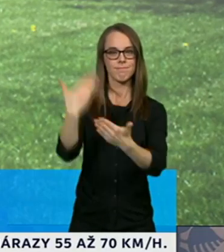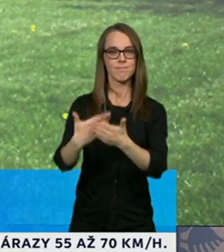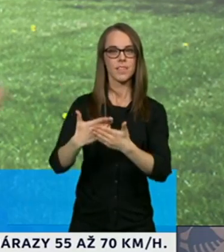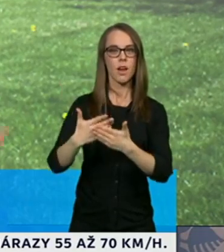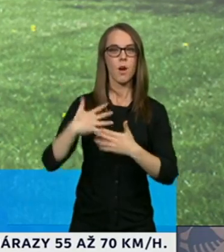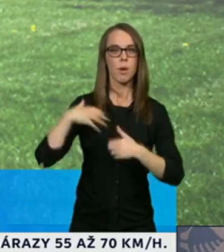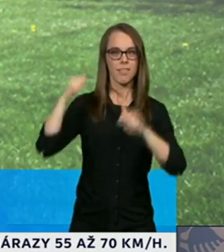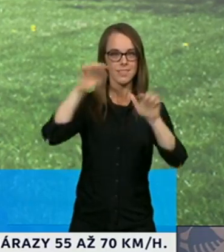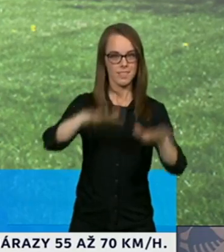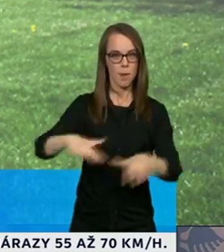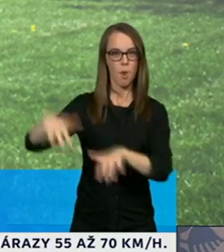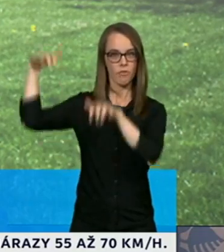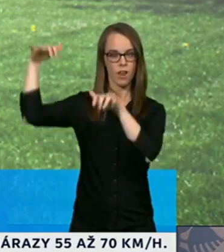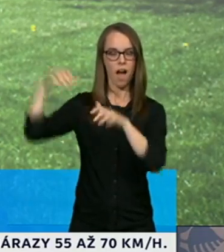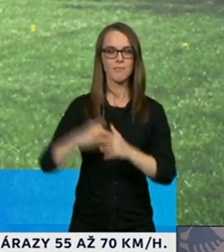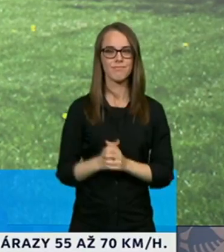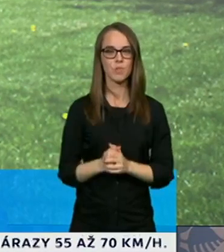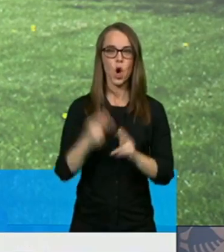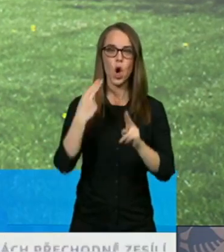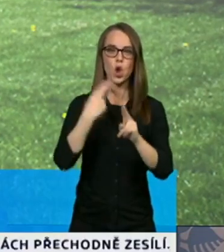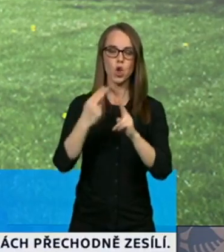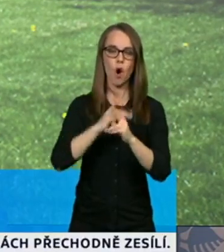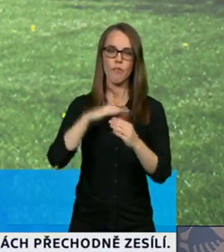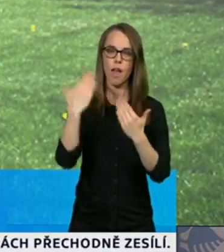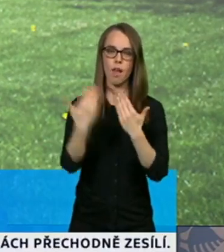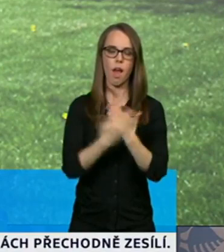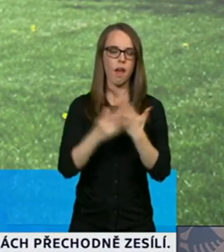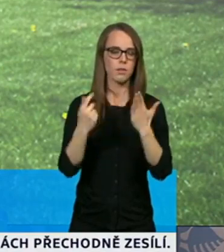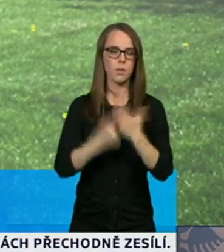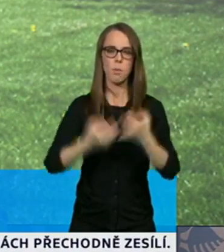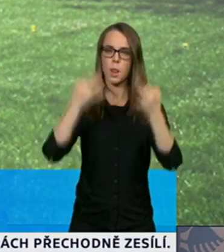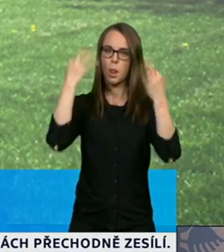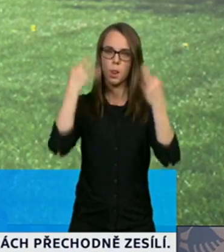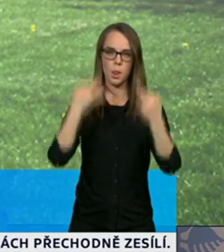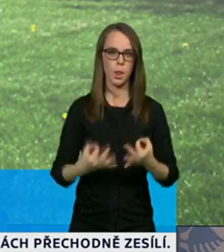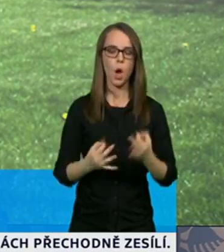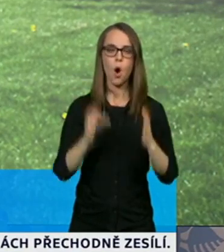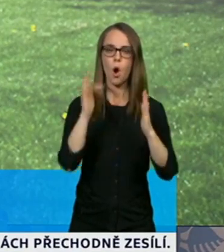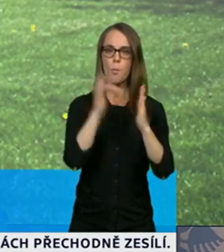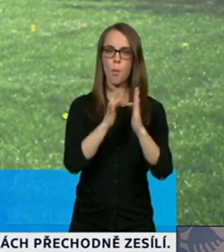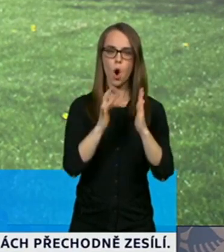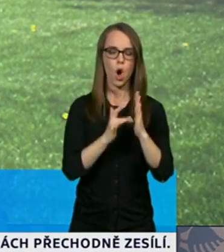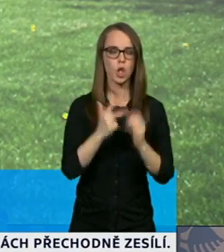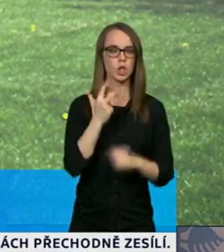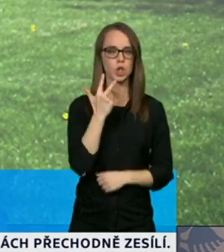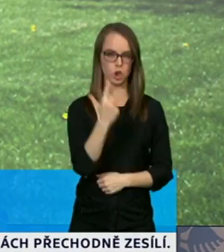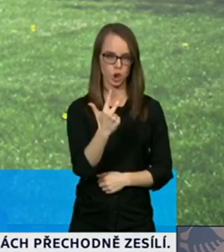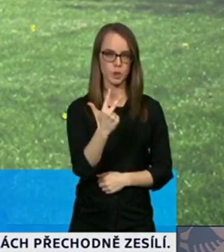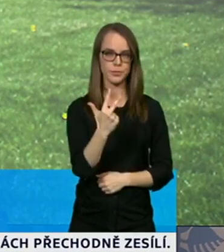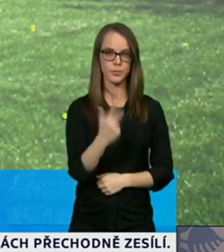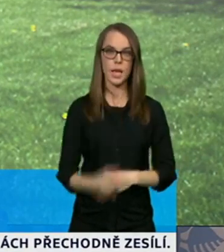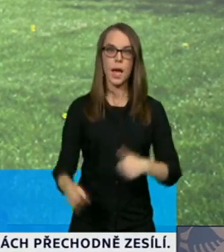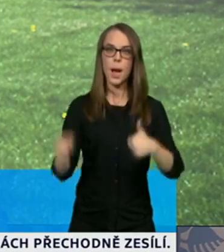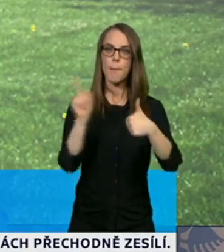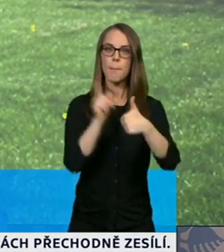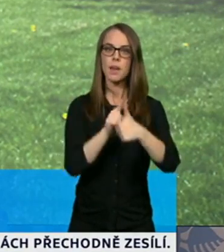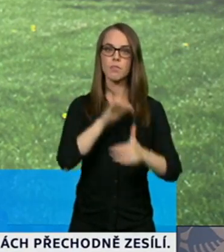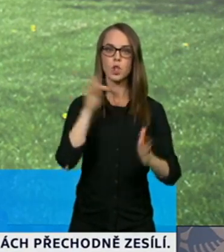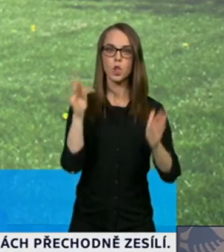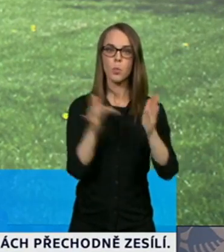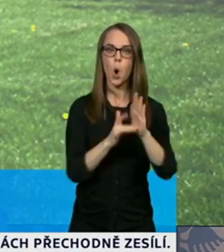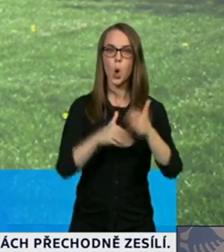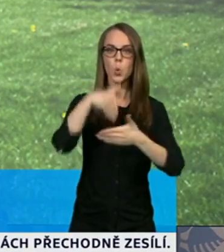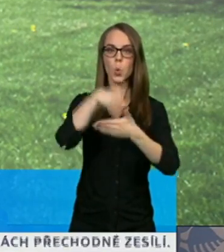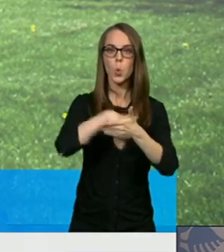Ta novela je jednoduchá a obsahuje v podstatě tři body. První z nich je ten, aby